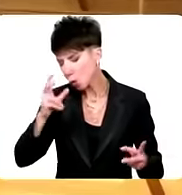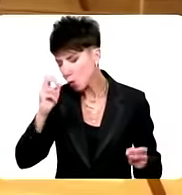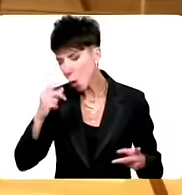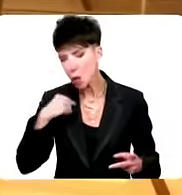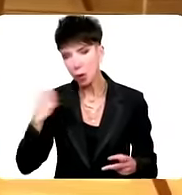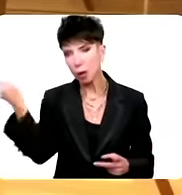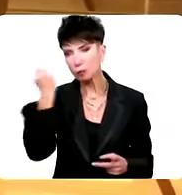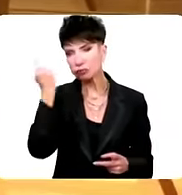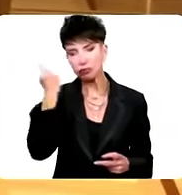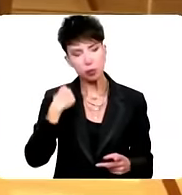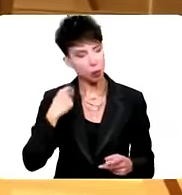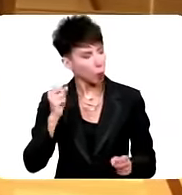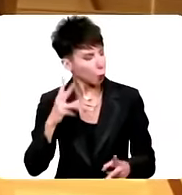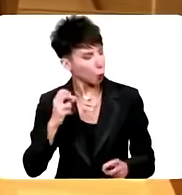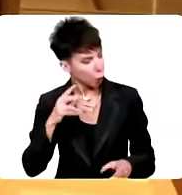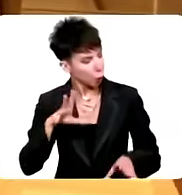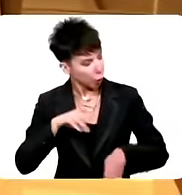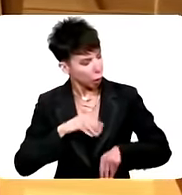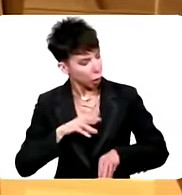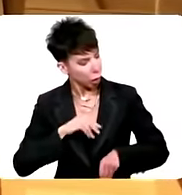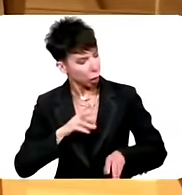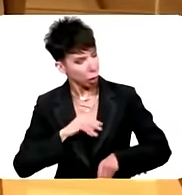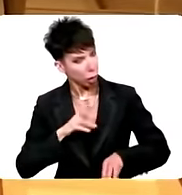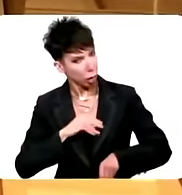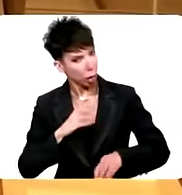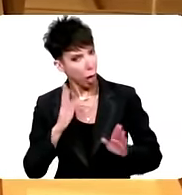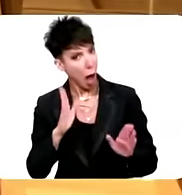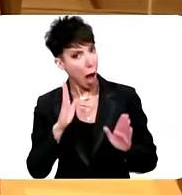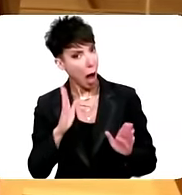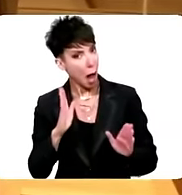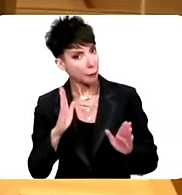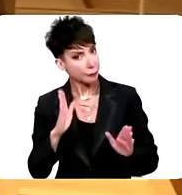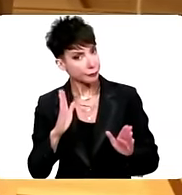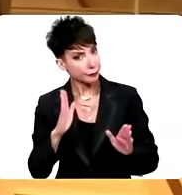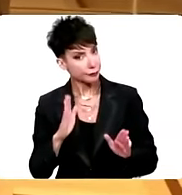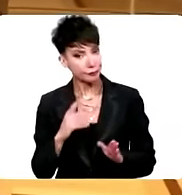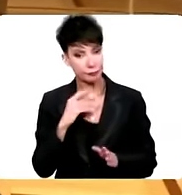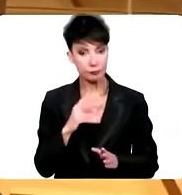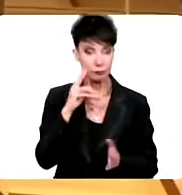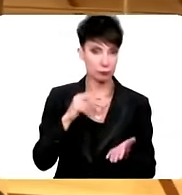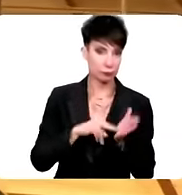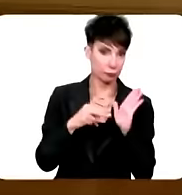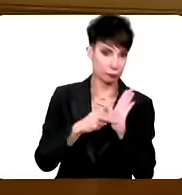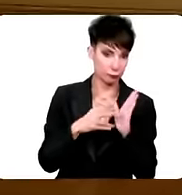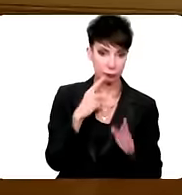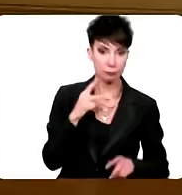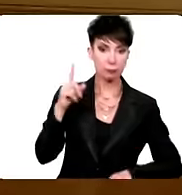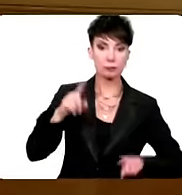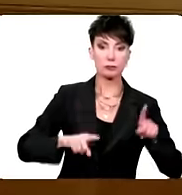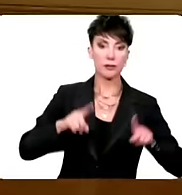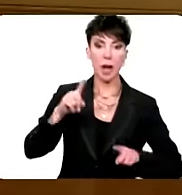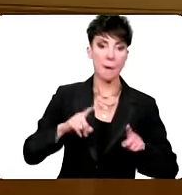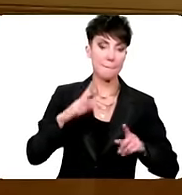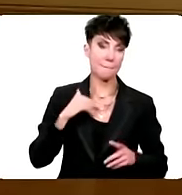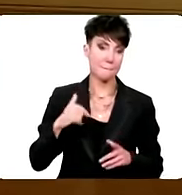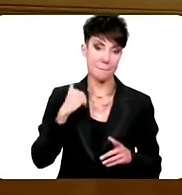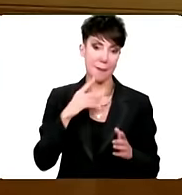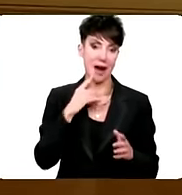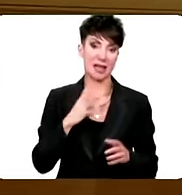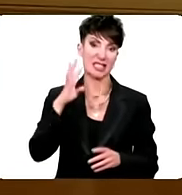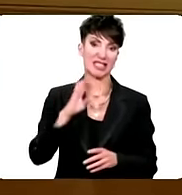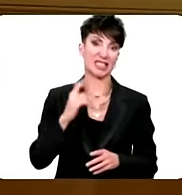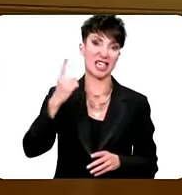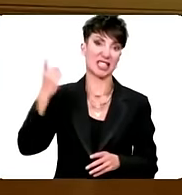αλαζονική συμπεριφορά. Αν κάποιοι λοιπόν είδαν τον κόσμο από πολύ ψηλά, το 41 είναι πολύ